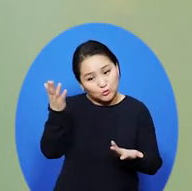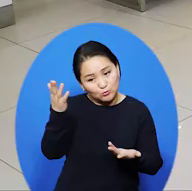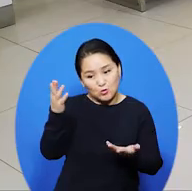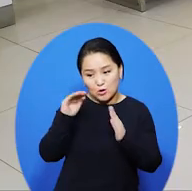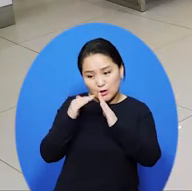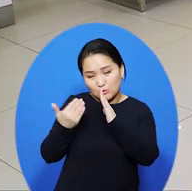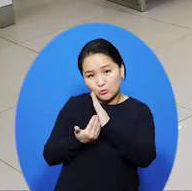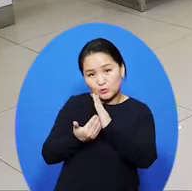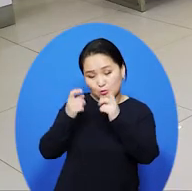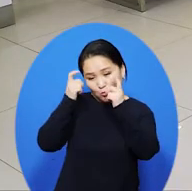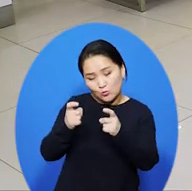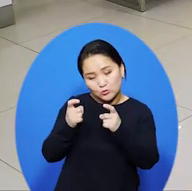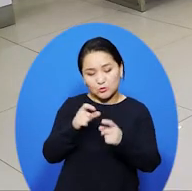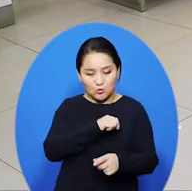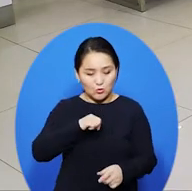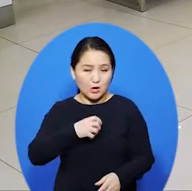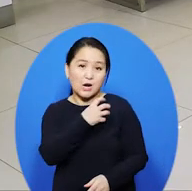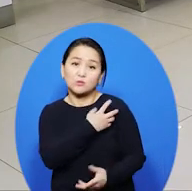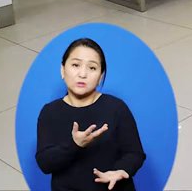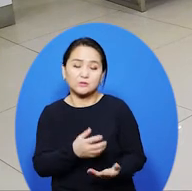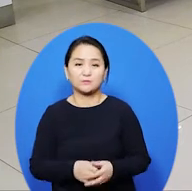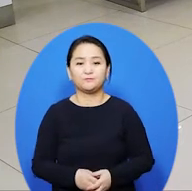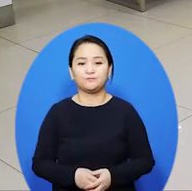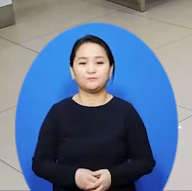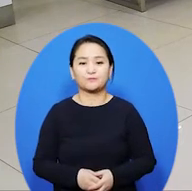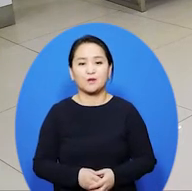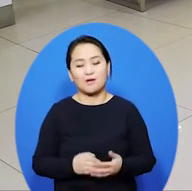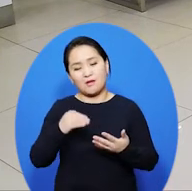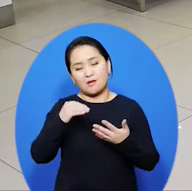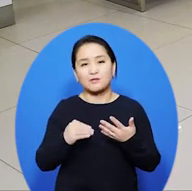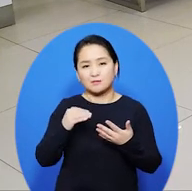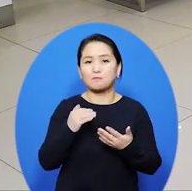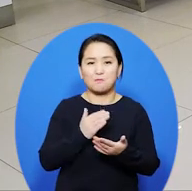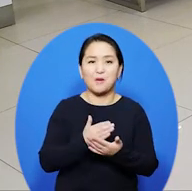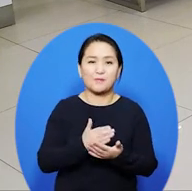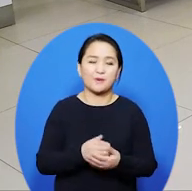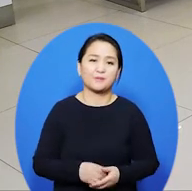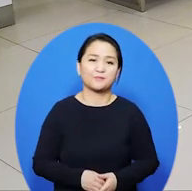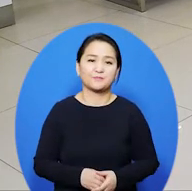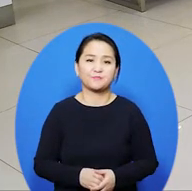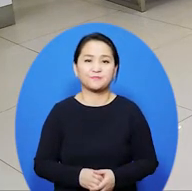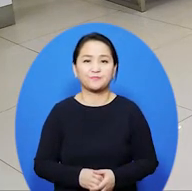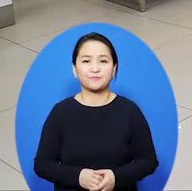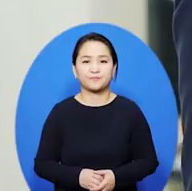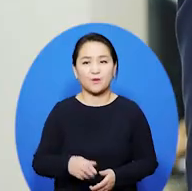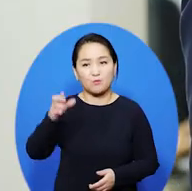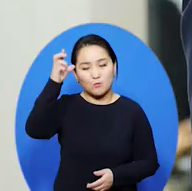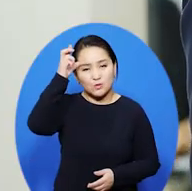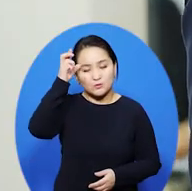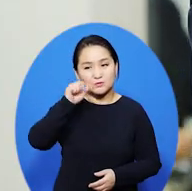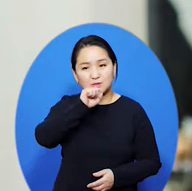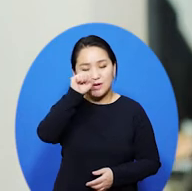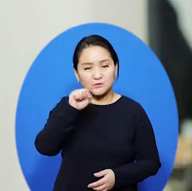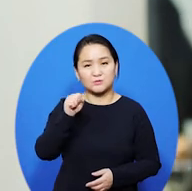юм уу? Өөрийнх нь одоо хувийн хариуцлагагүй байдал. За энэ нь бол аль аль төвшөндөл байгаа гэж үзэж байгаа. Тэ энэ бол угаасаа